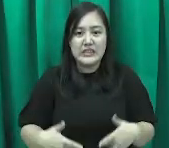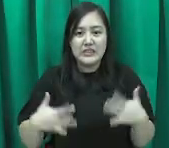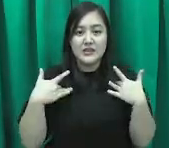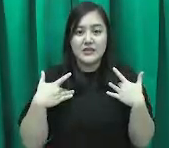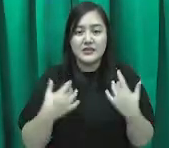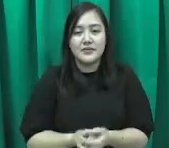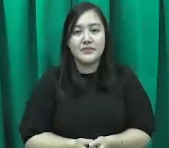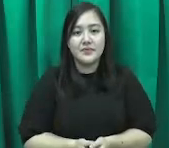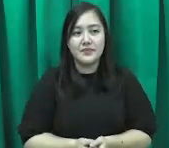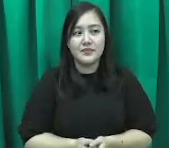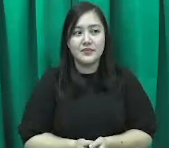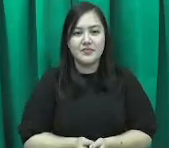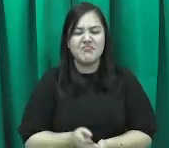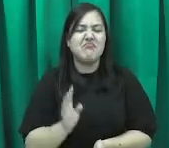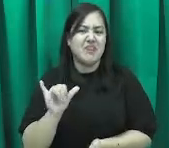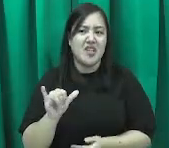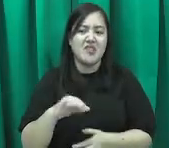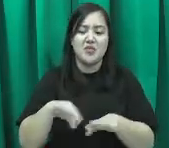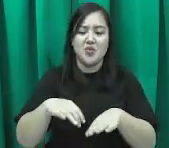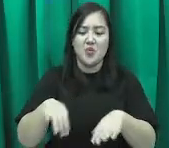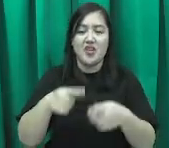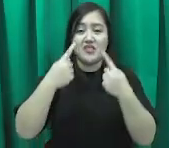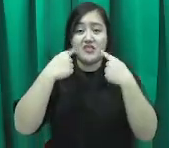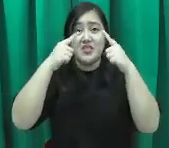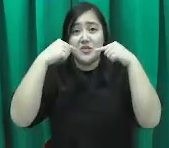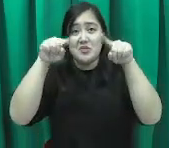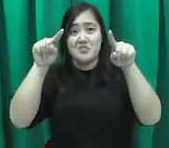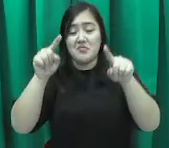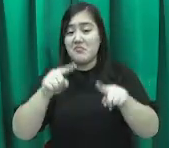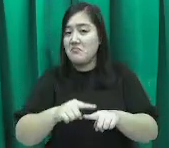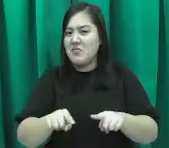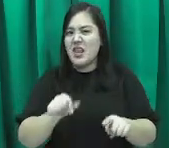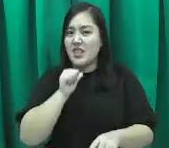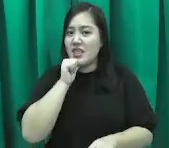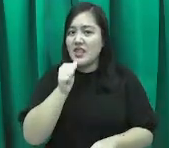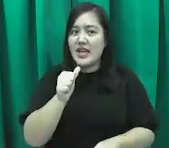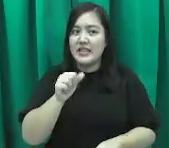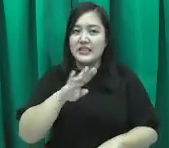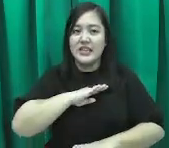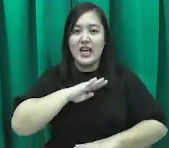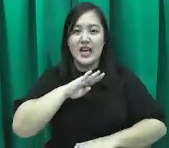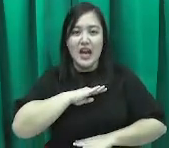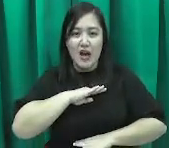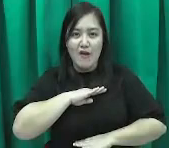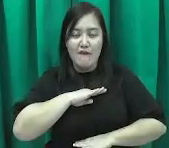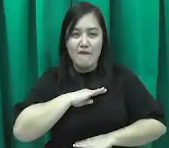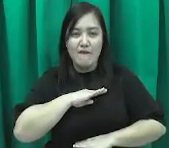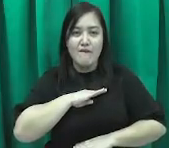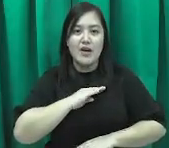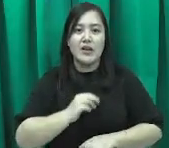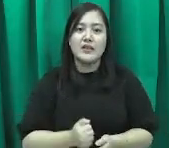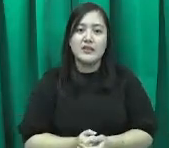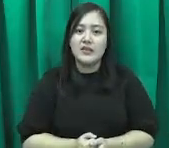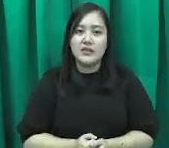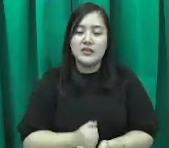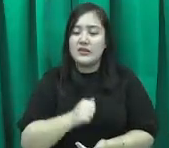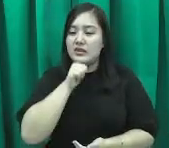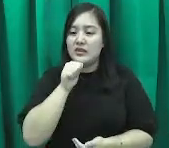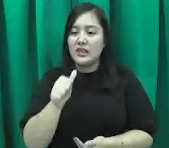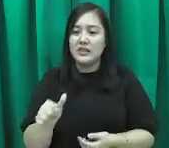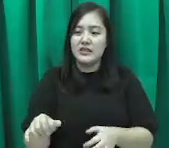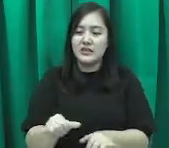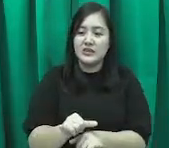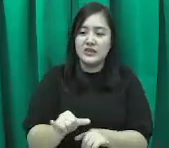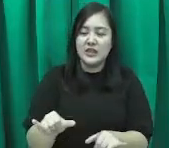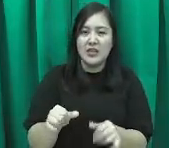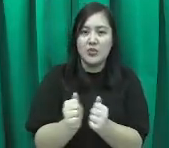career niya is successful, hindi ito hindi ito makatumbas dun sa, sa